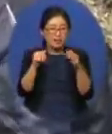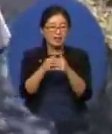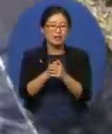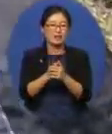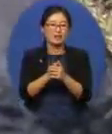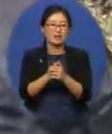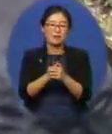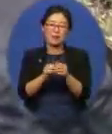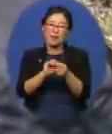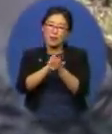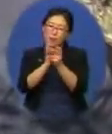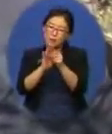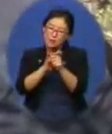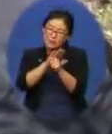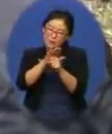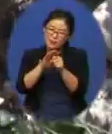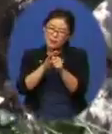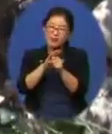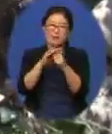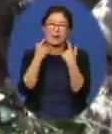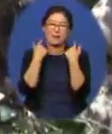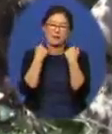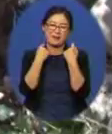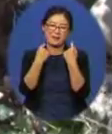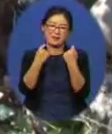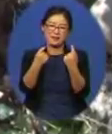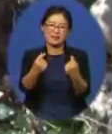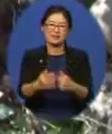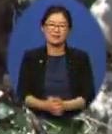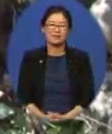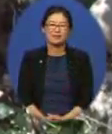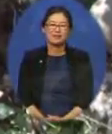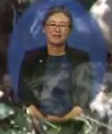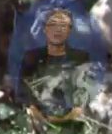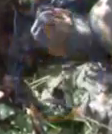사랑하는 마음에 변함이 없습니다.